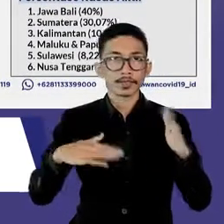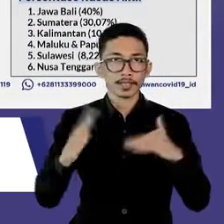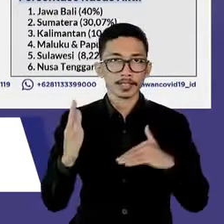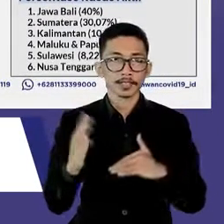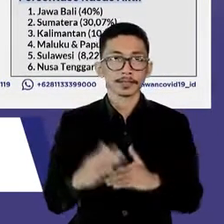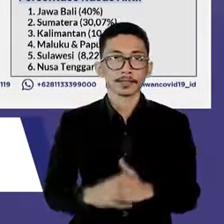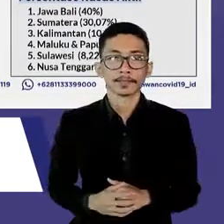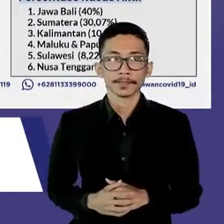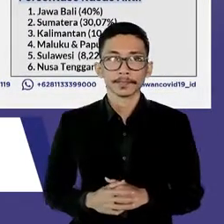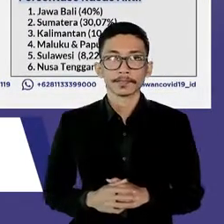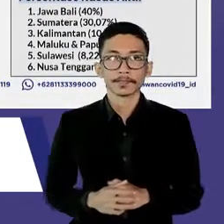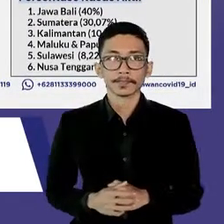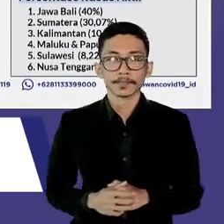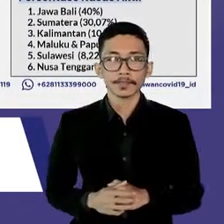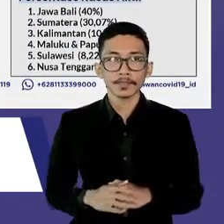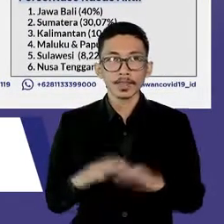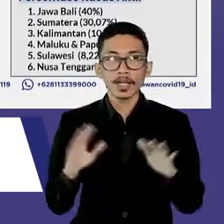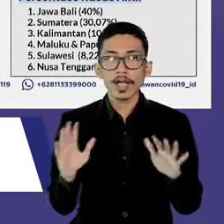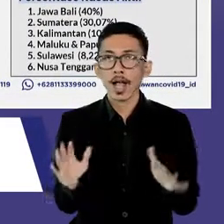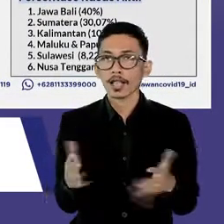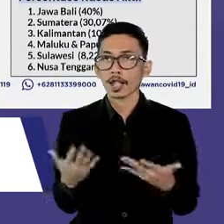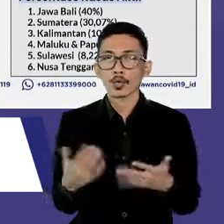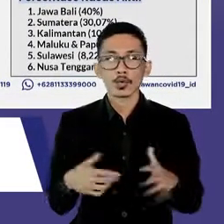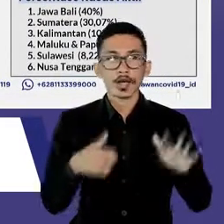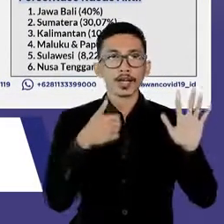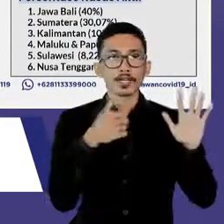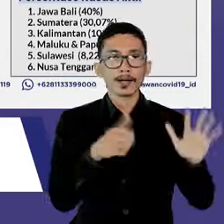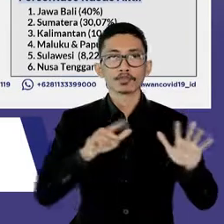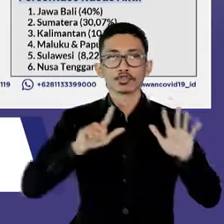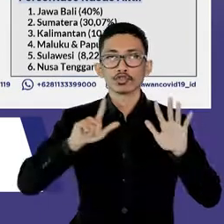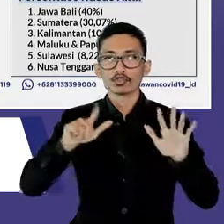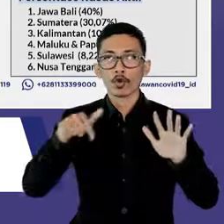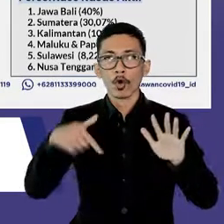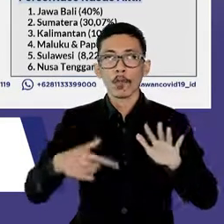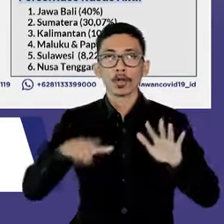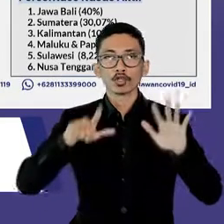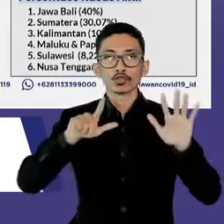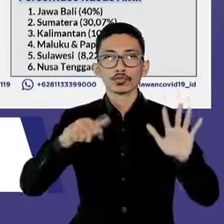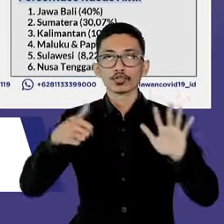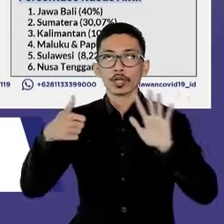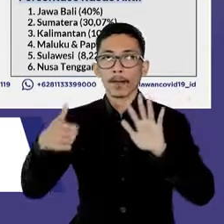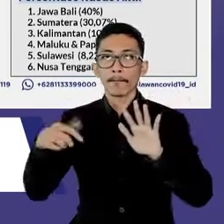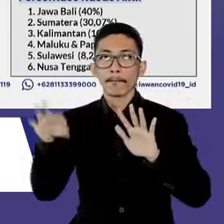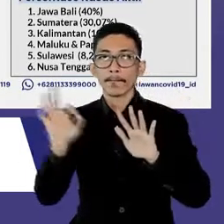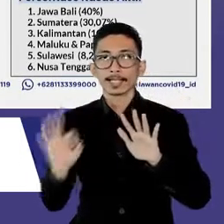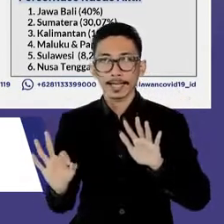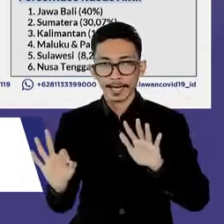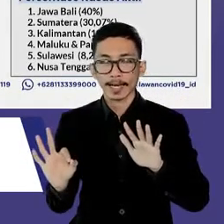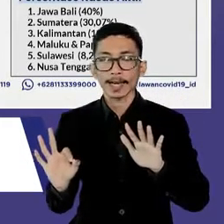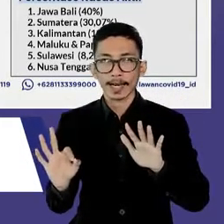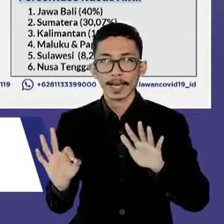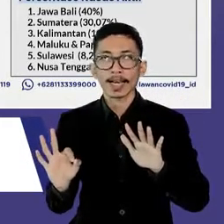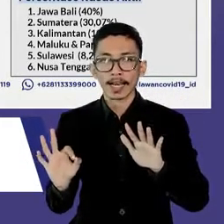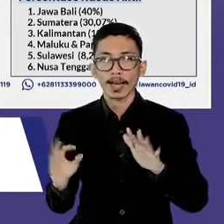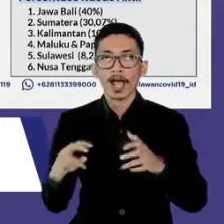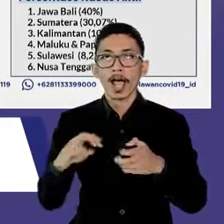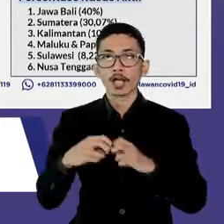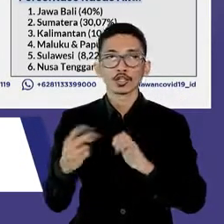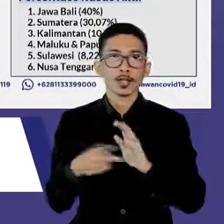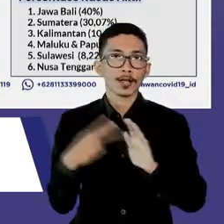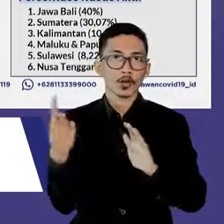726 kasus atau menyumbang 67 cuma 76 persen dari total kasus